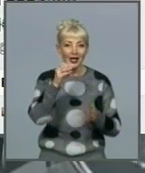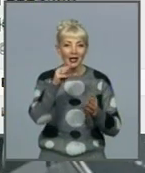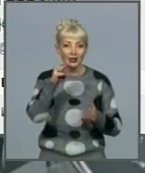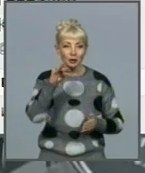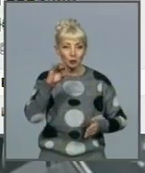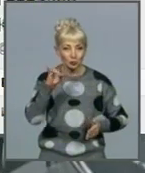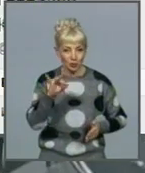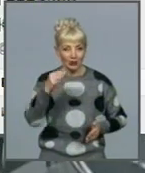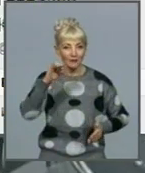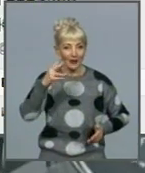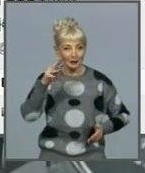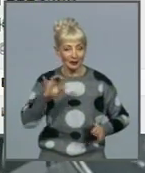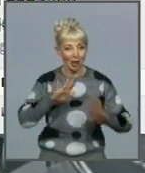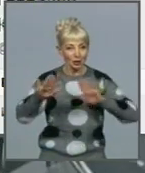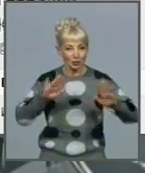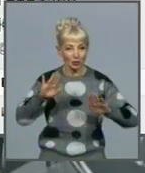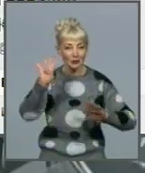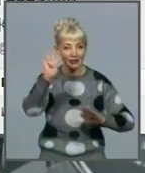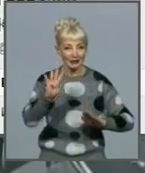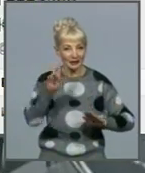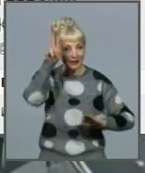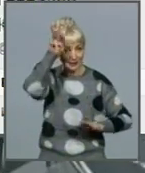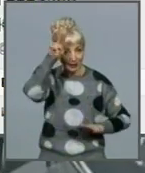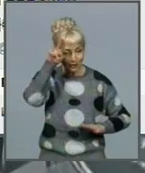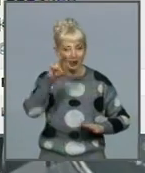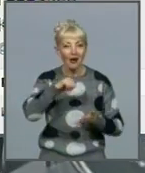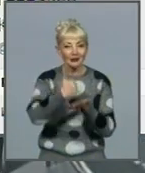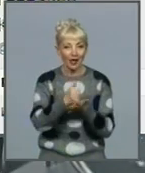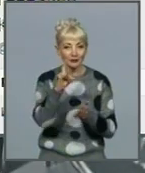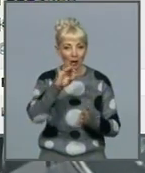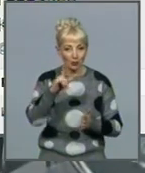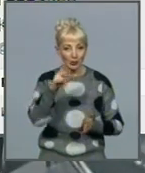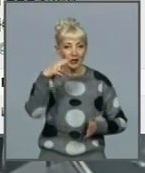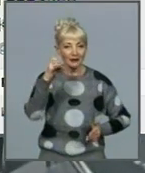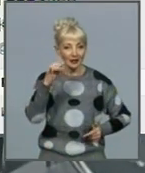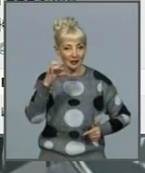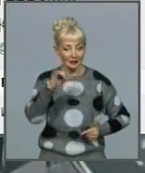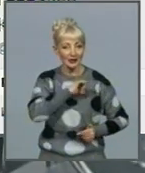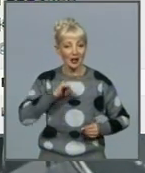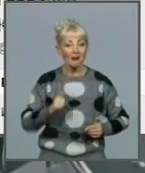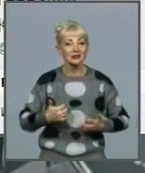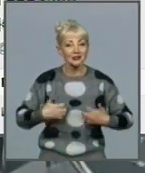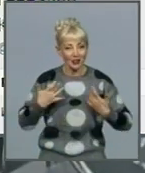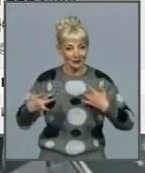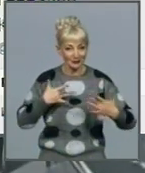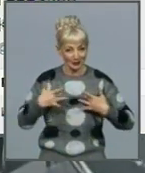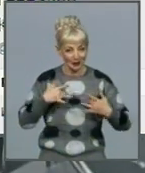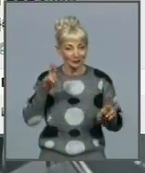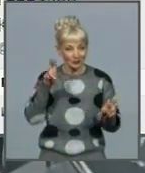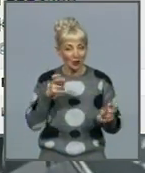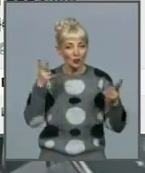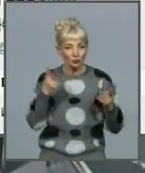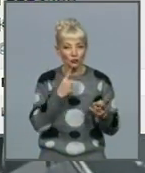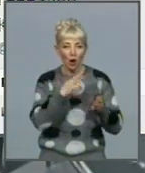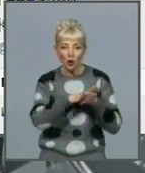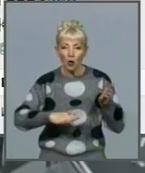В главной роли – Ирен Денисова. Самое страшное в этом спектакле, что фельдмановцам нужна кровь, и кровь именно предпринимателей.